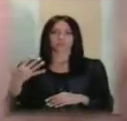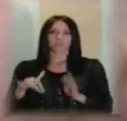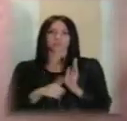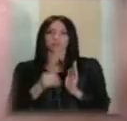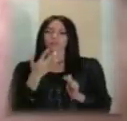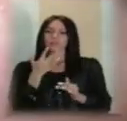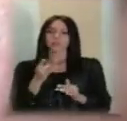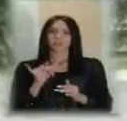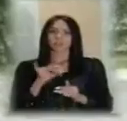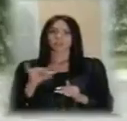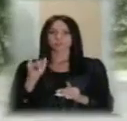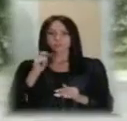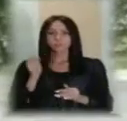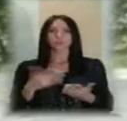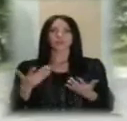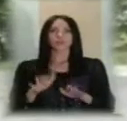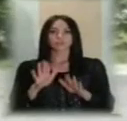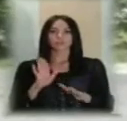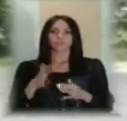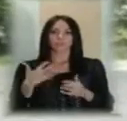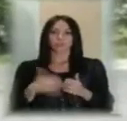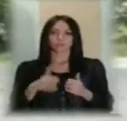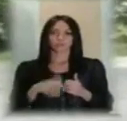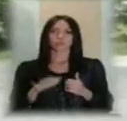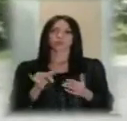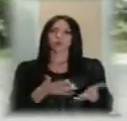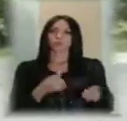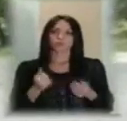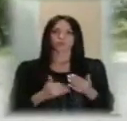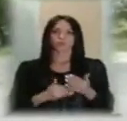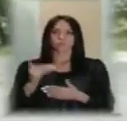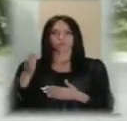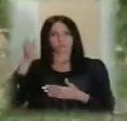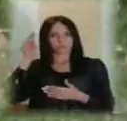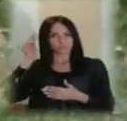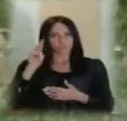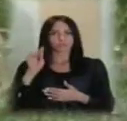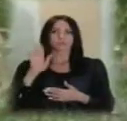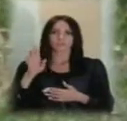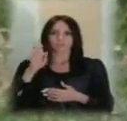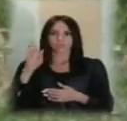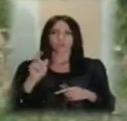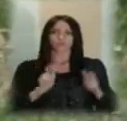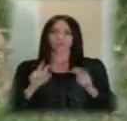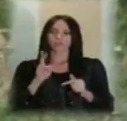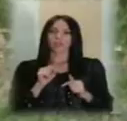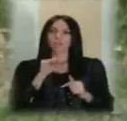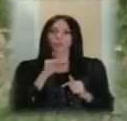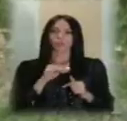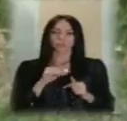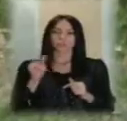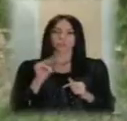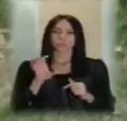України, яка розташована у Херсоні і отримує вищу освіту у Державному університеті на факультеті